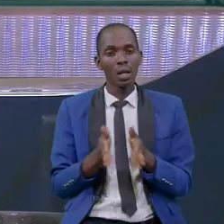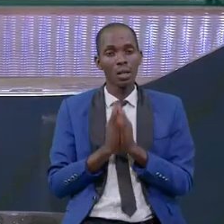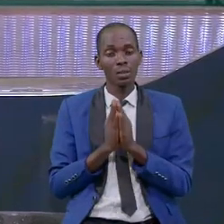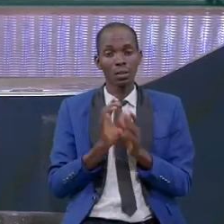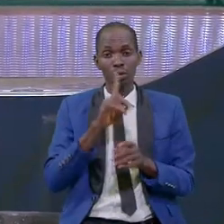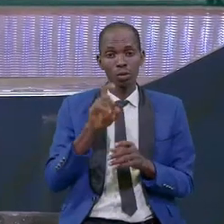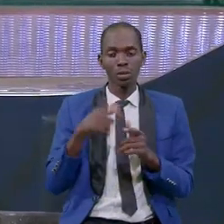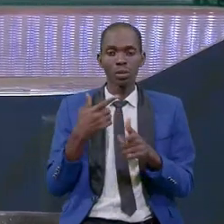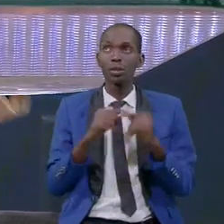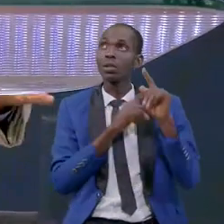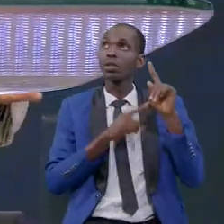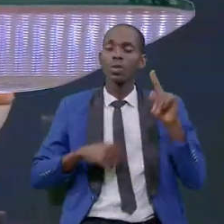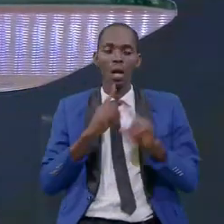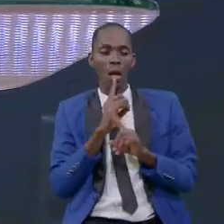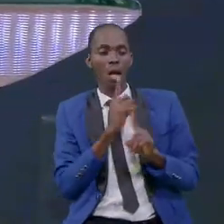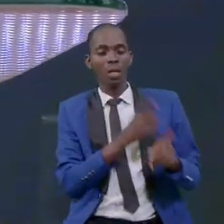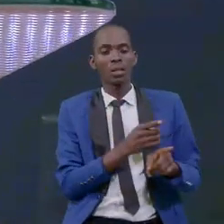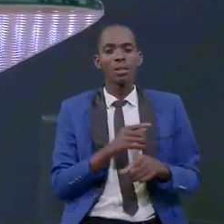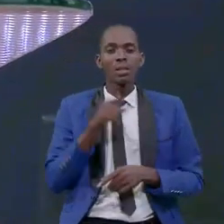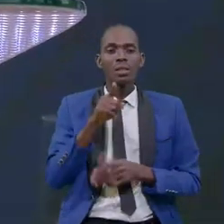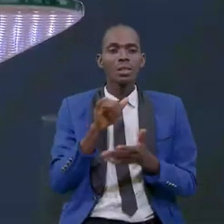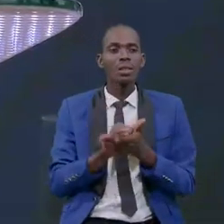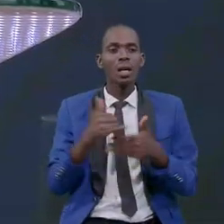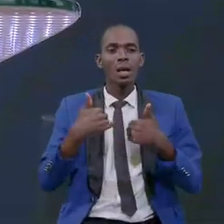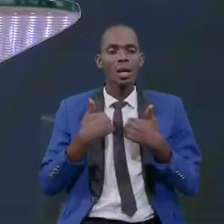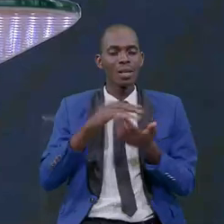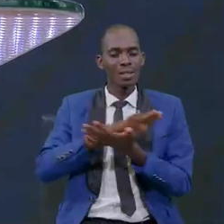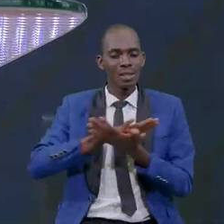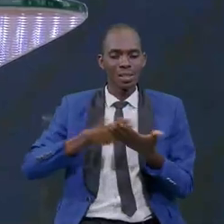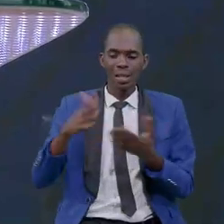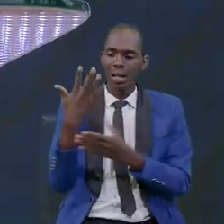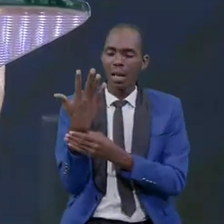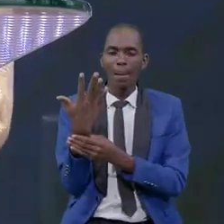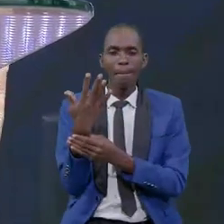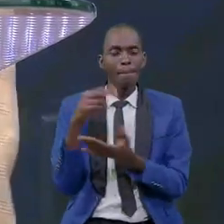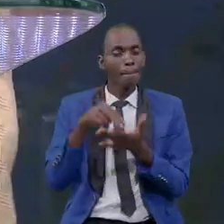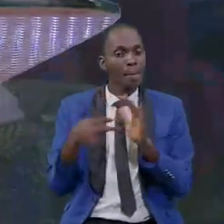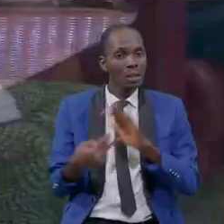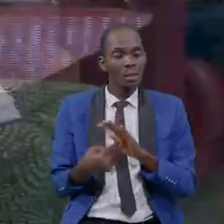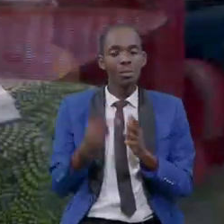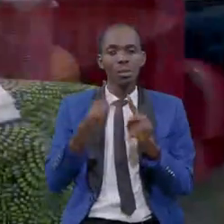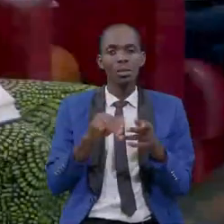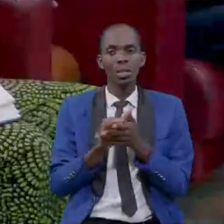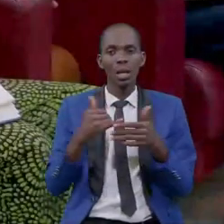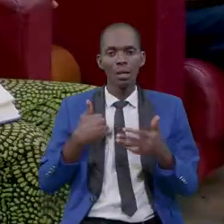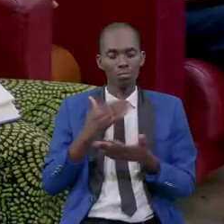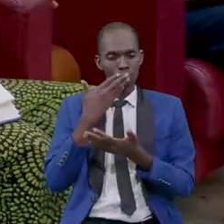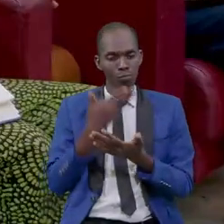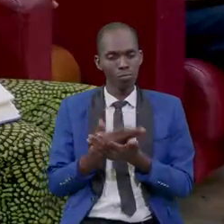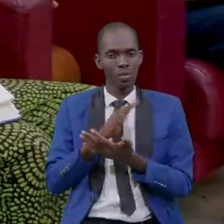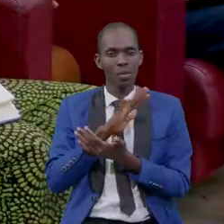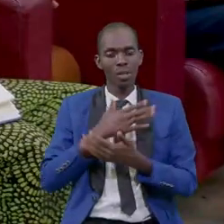réponse provient du Seigneur. Celui qui a les mains innocentes. Alors, ceux qui ont les